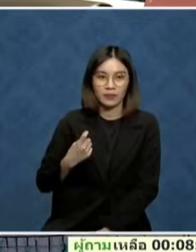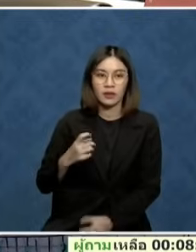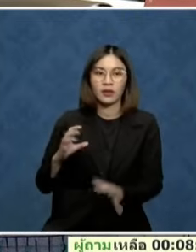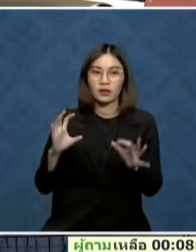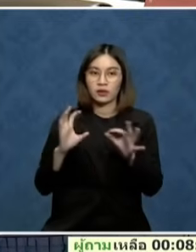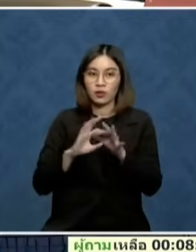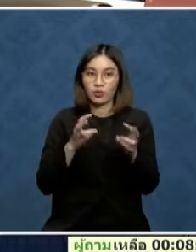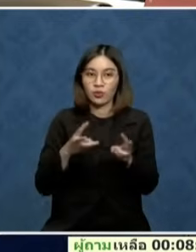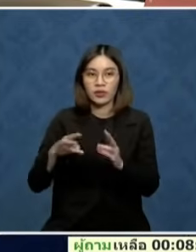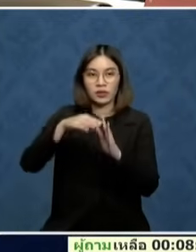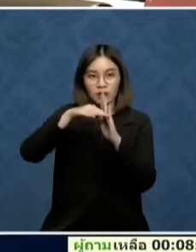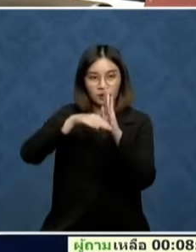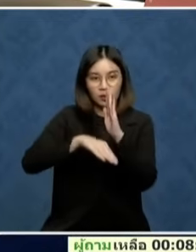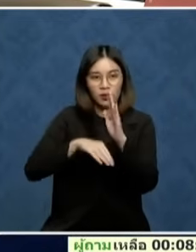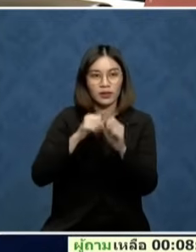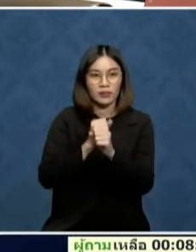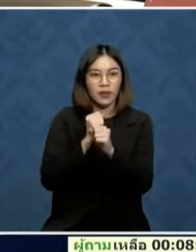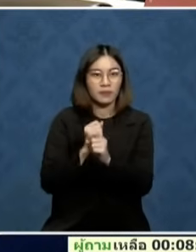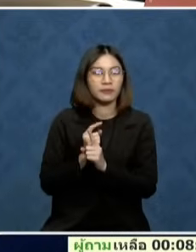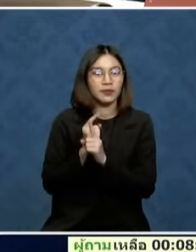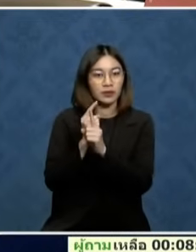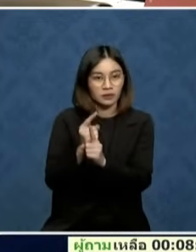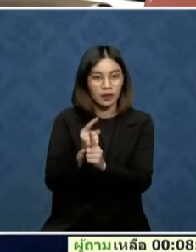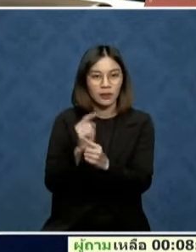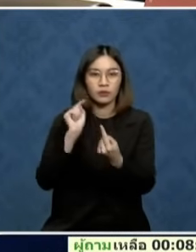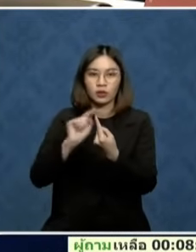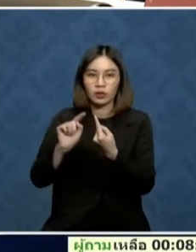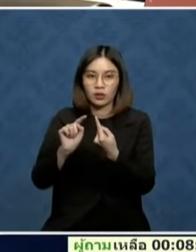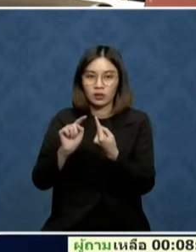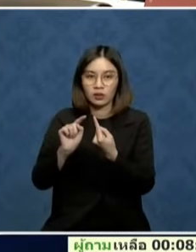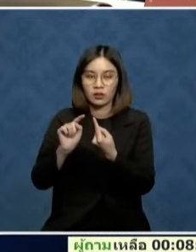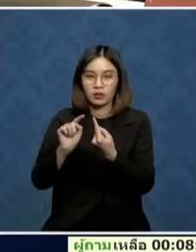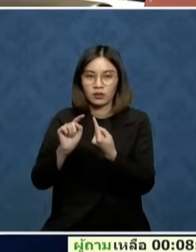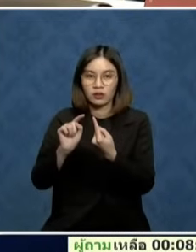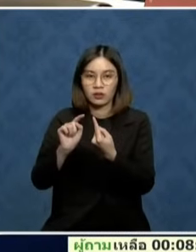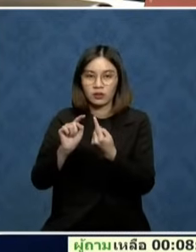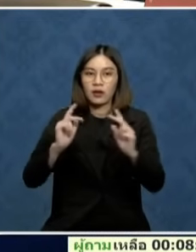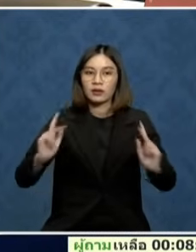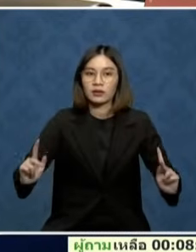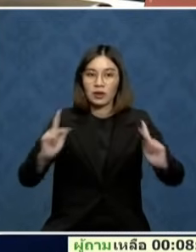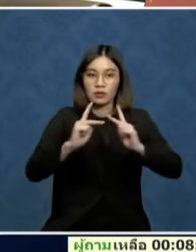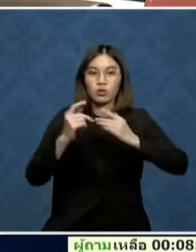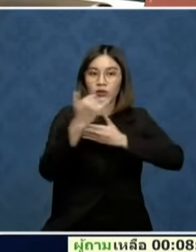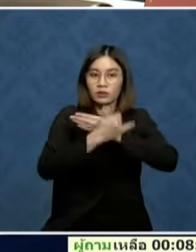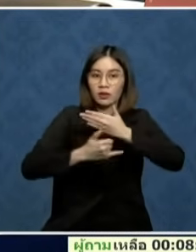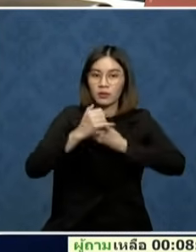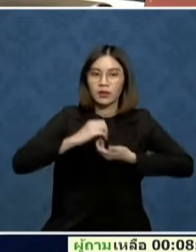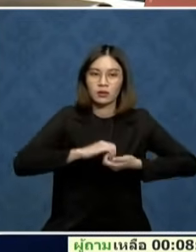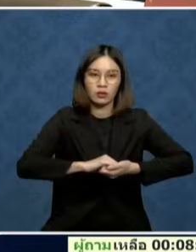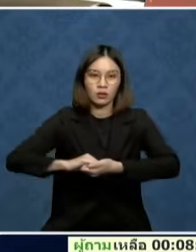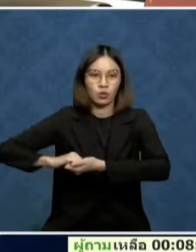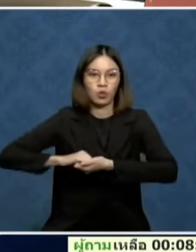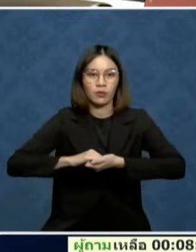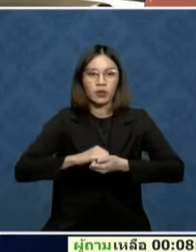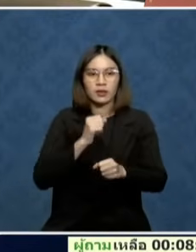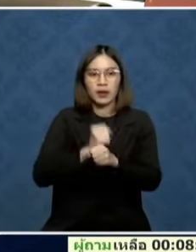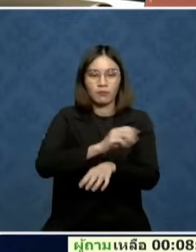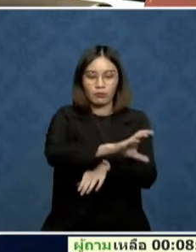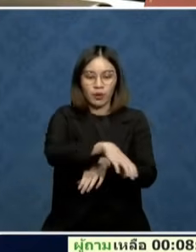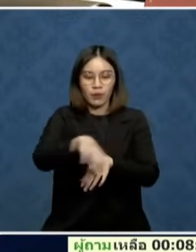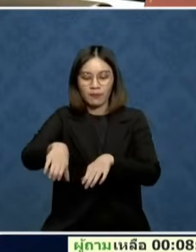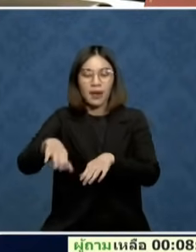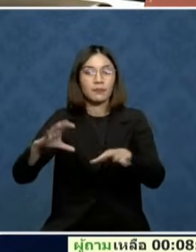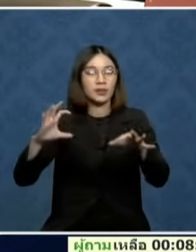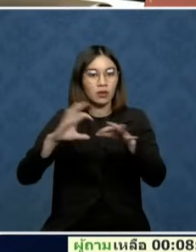องการดำเนินการและการติดตามทางกระทรวงการต่างประเทศได้ร่วมมือกับหน่วยงานที่เกี่ยวข้